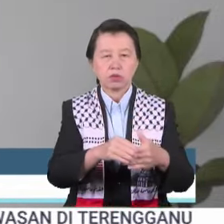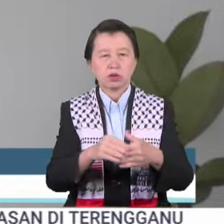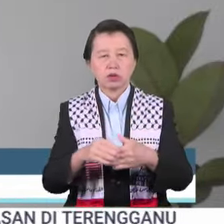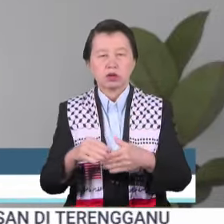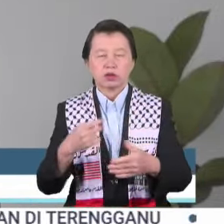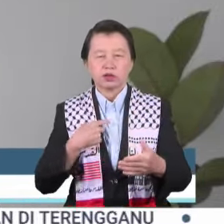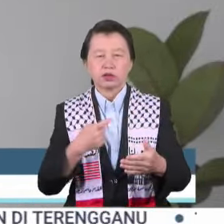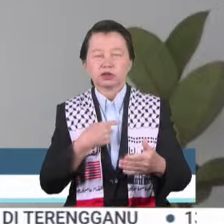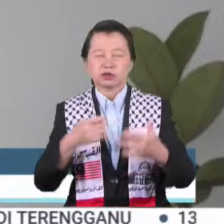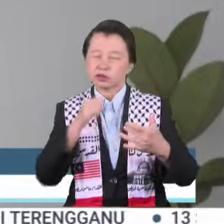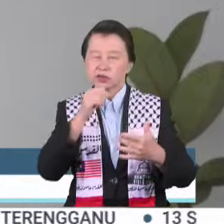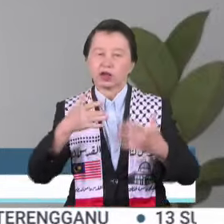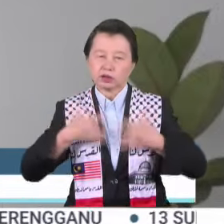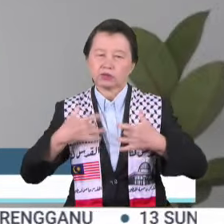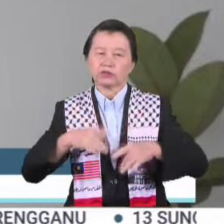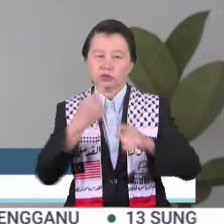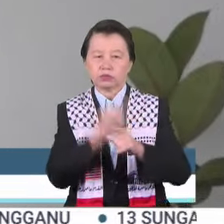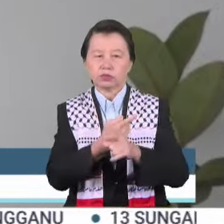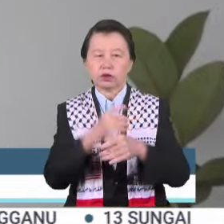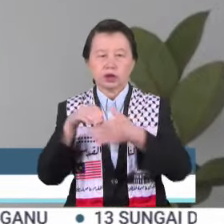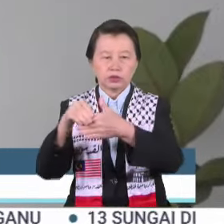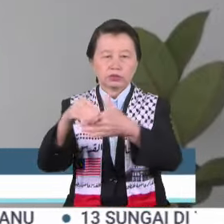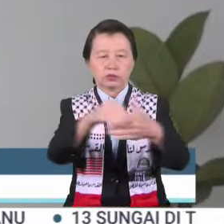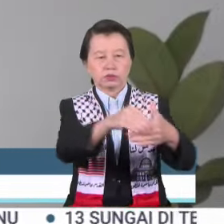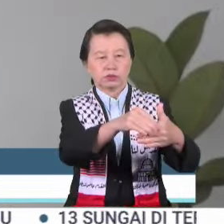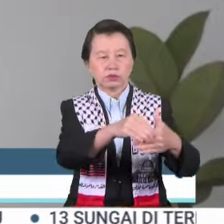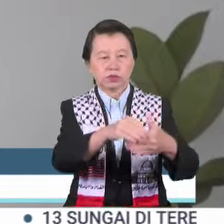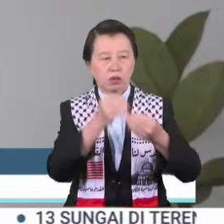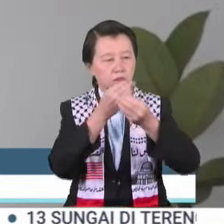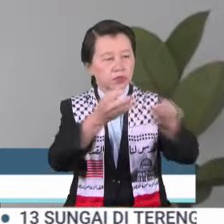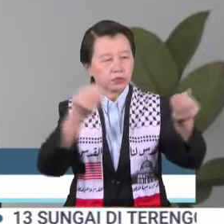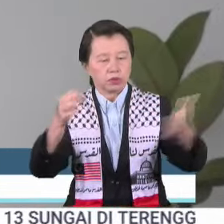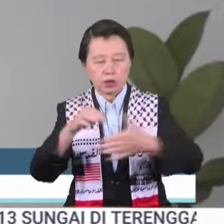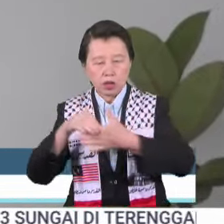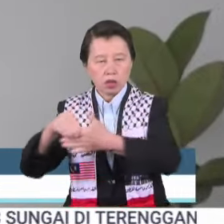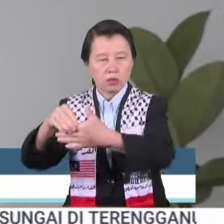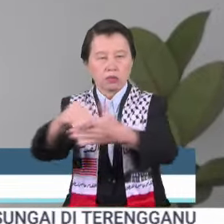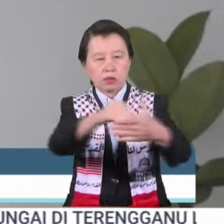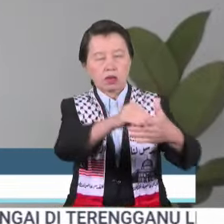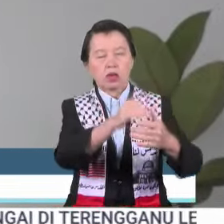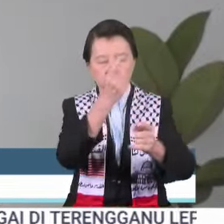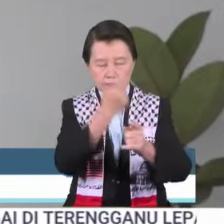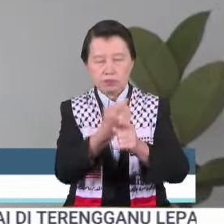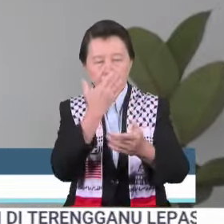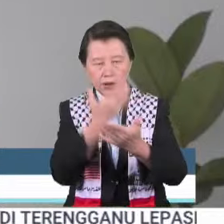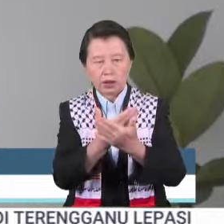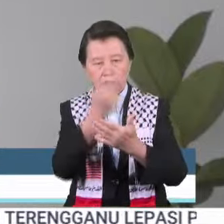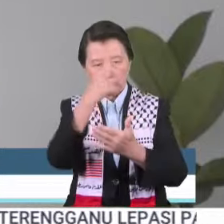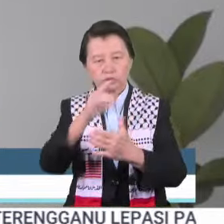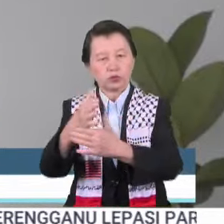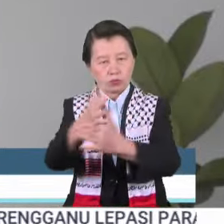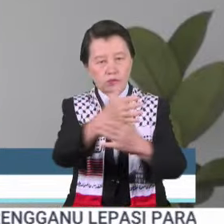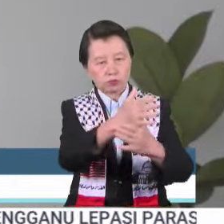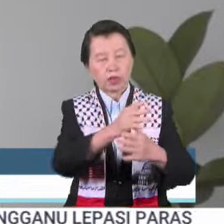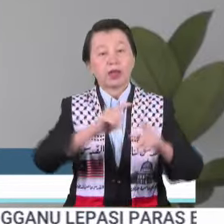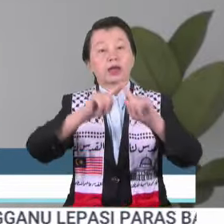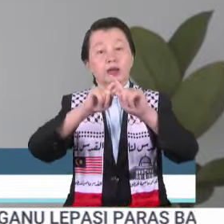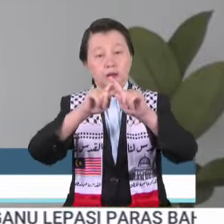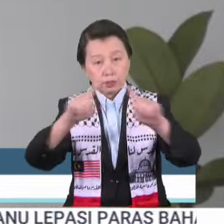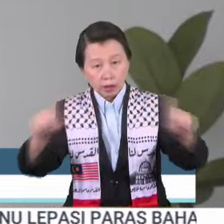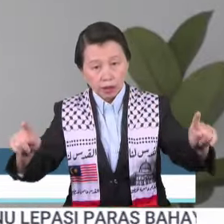kita pun tak nafikan tujuan mungkin baik tujuan nak berkongsi cuma bagi saya